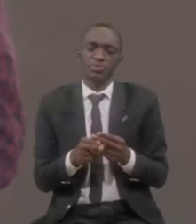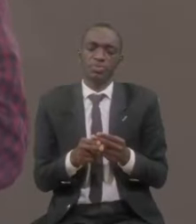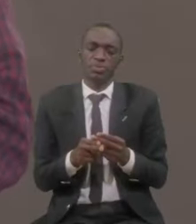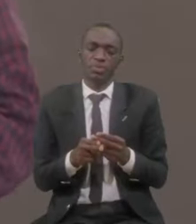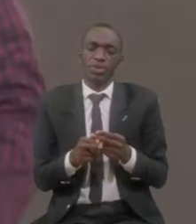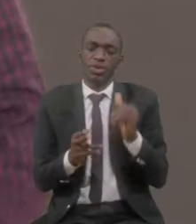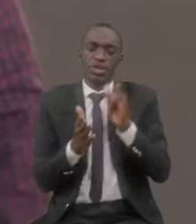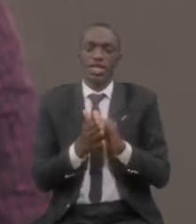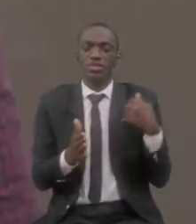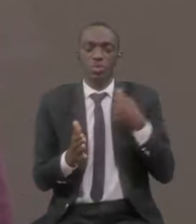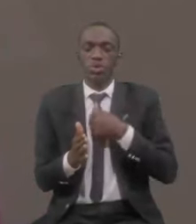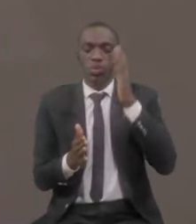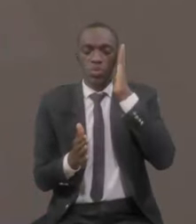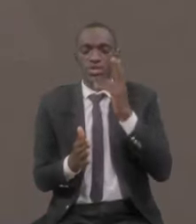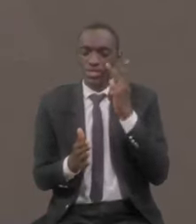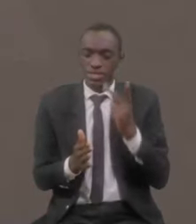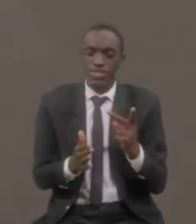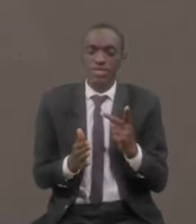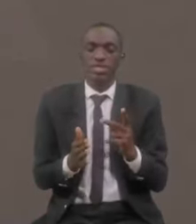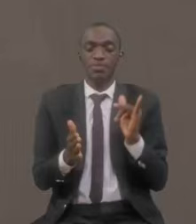pour que nous voyons